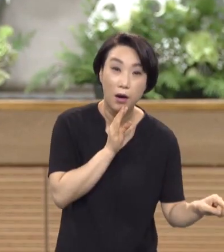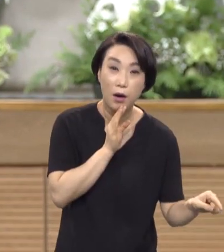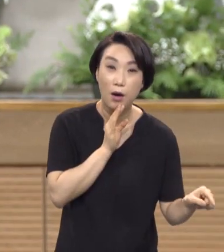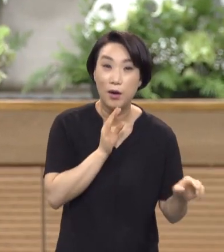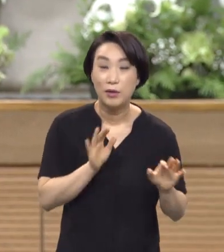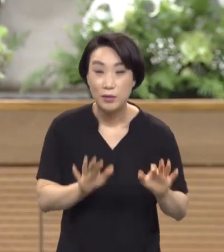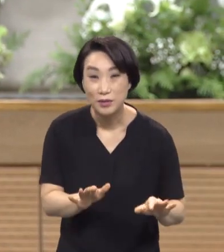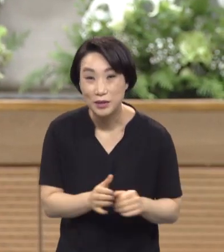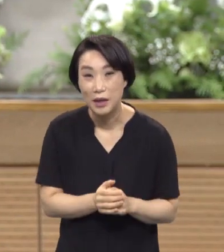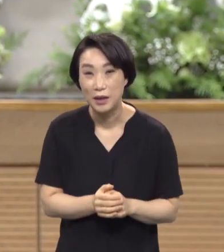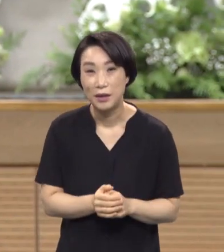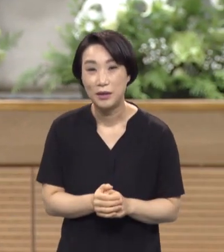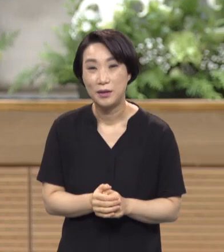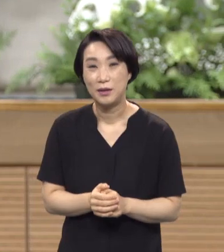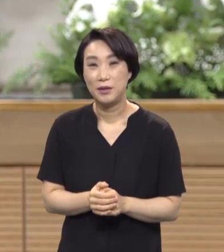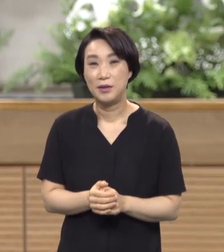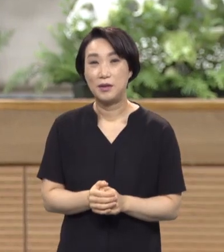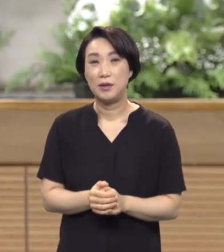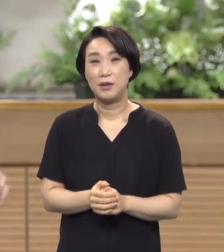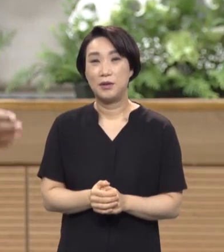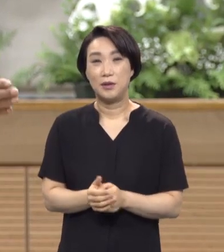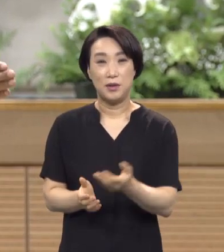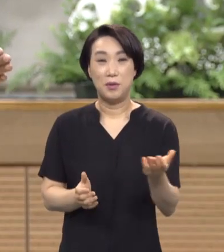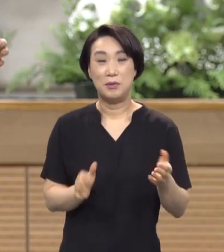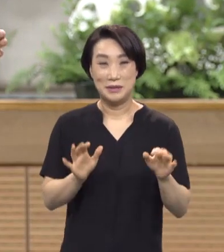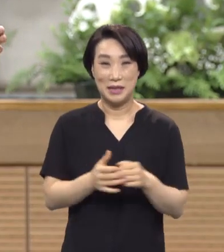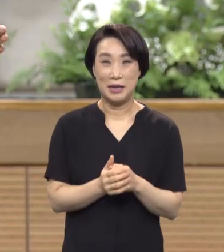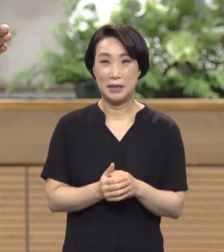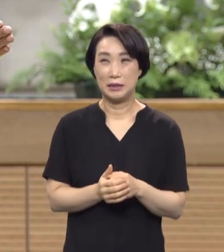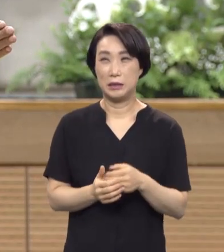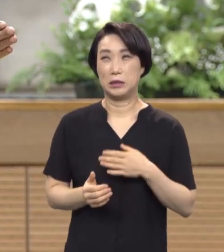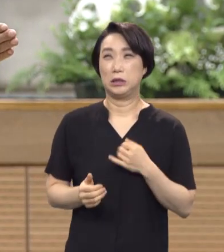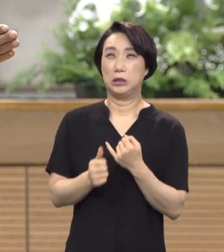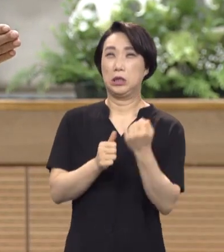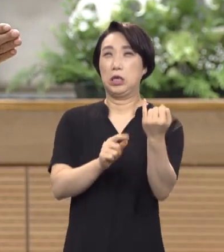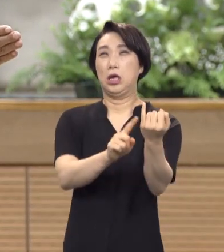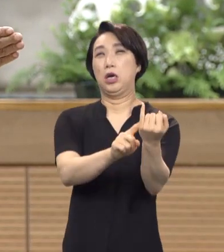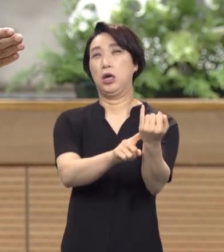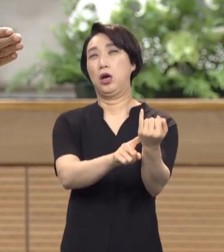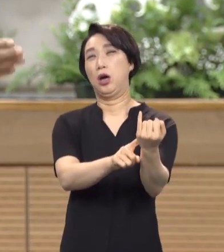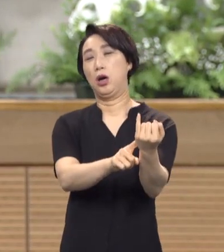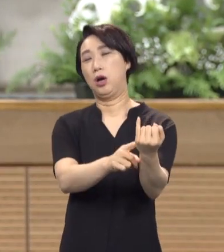그럼 하, 그렇게 난 너 없으면 못 살아.